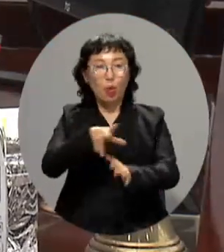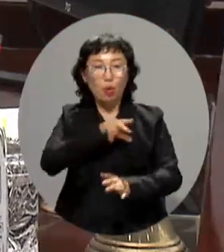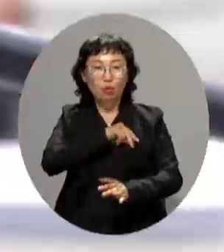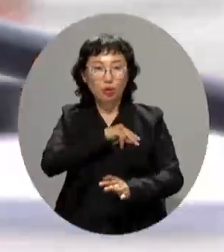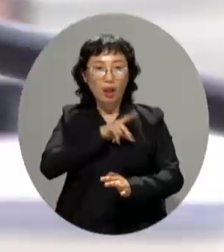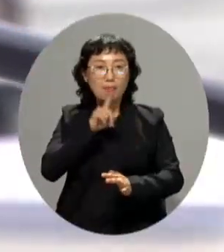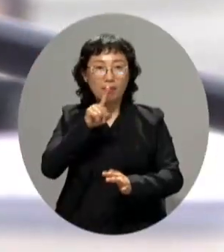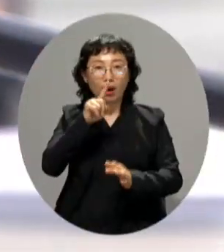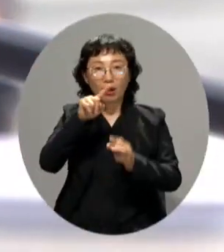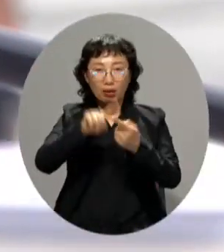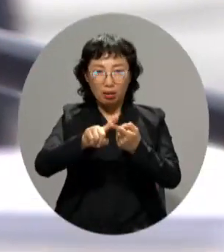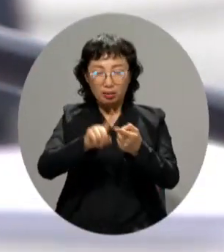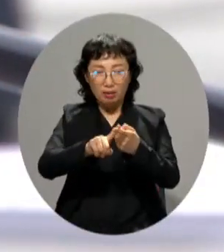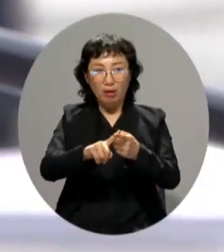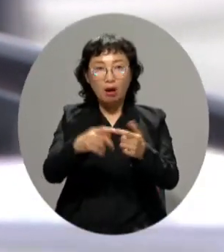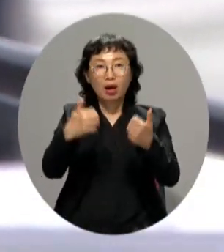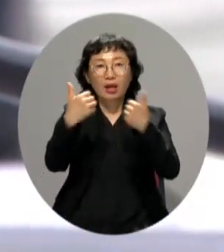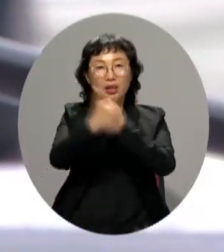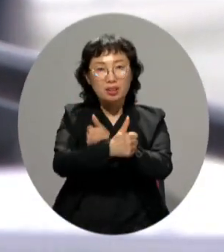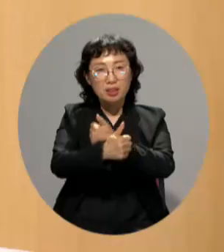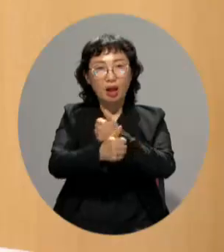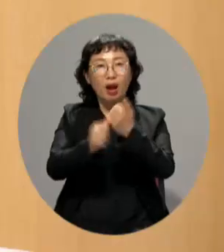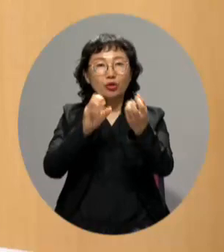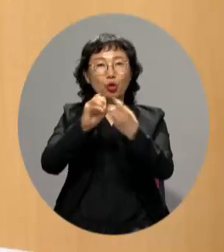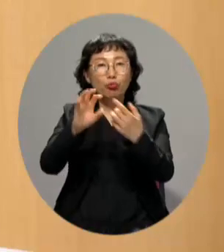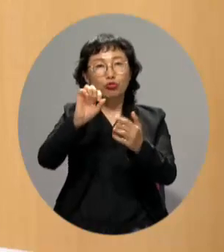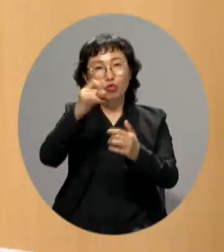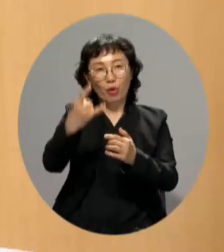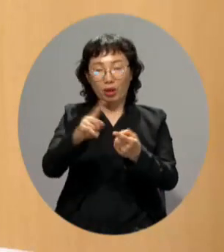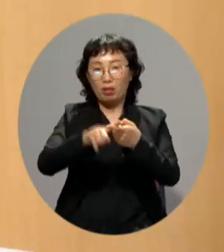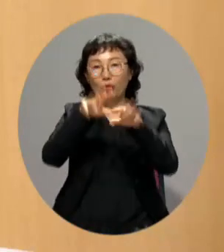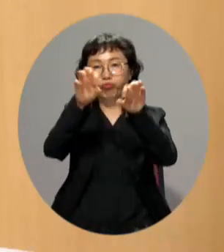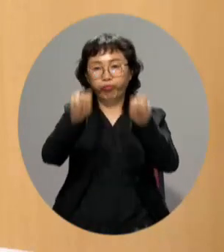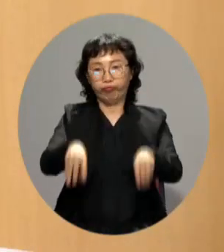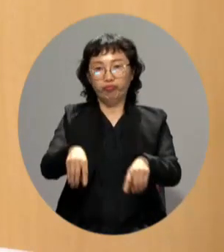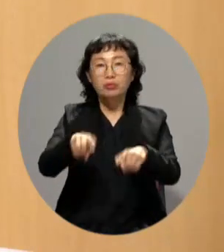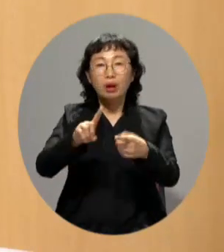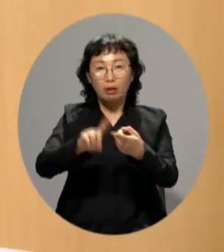인사청문회 무용론이 강하게 제기되고 있습니다. MBC 뉴스 정태우입니다.